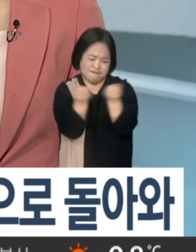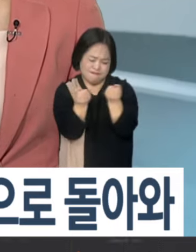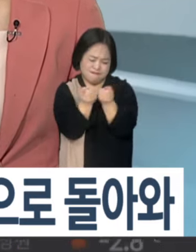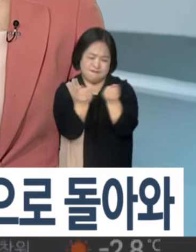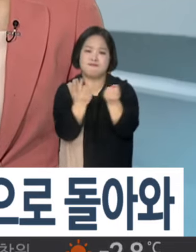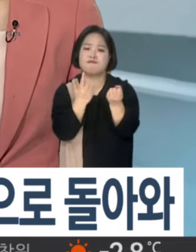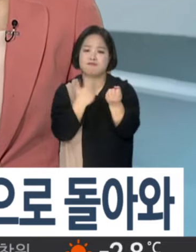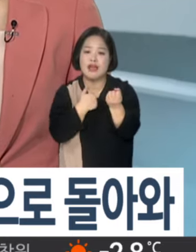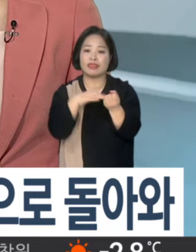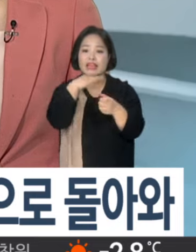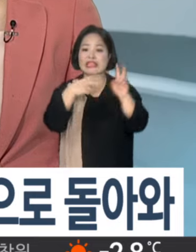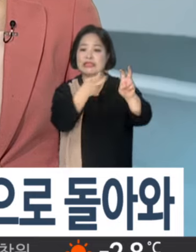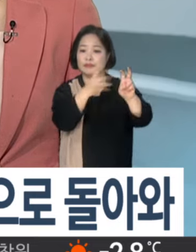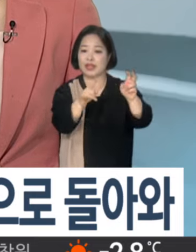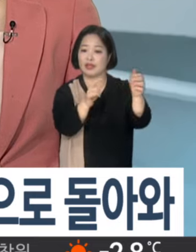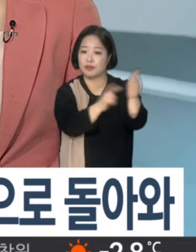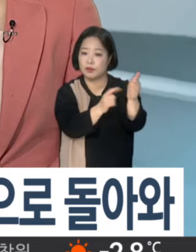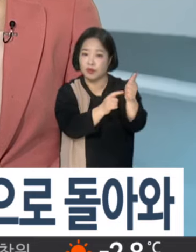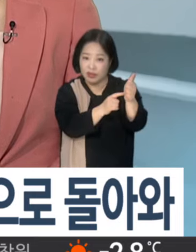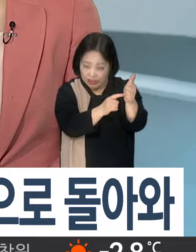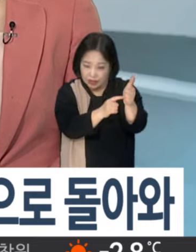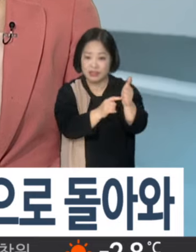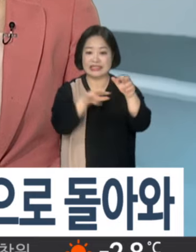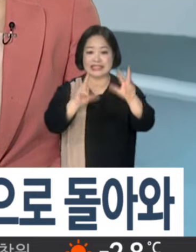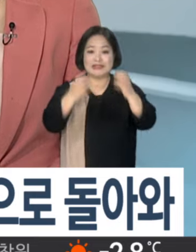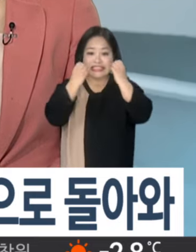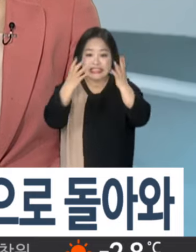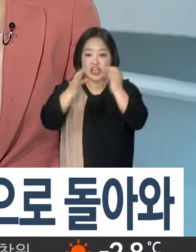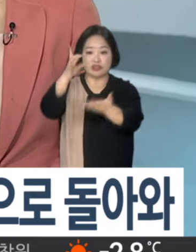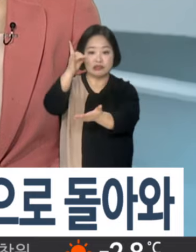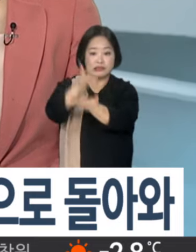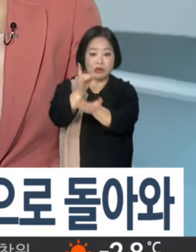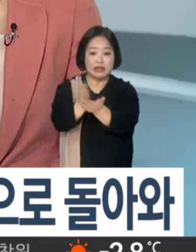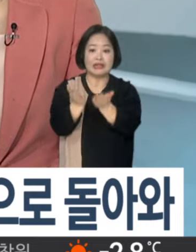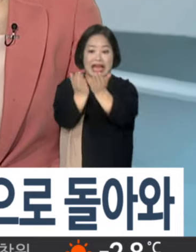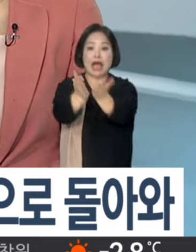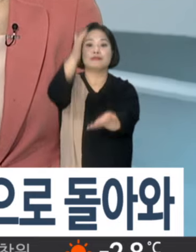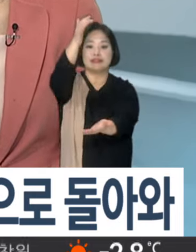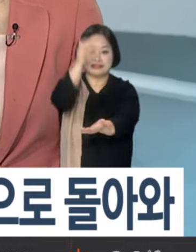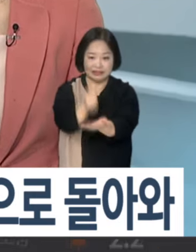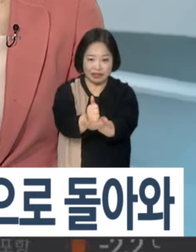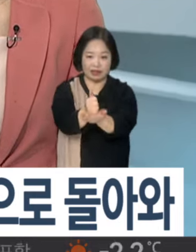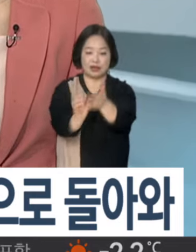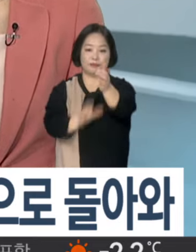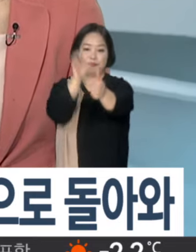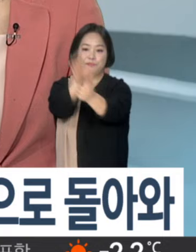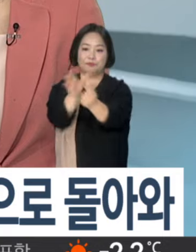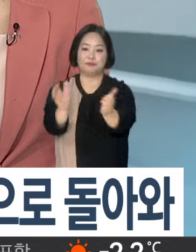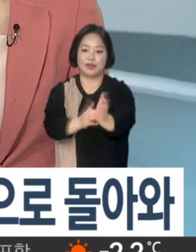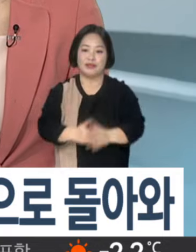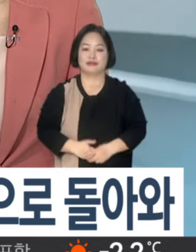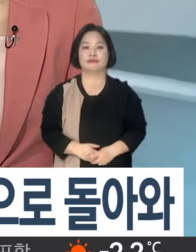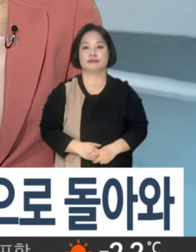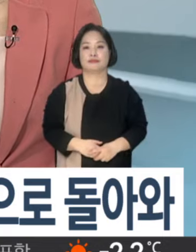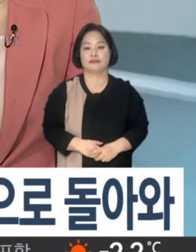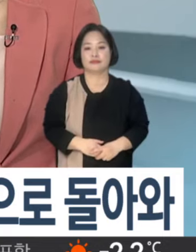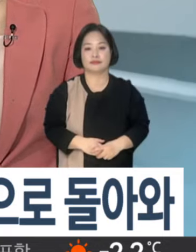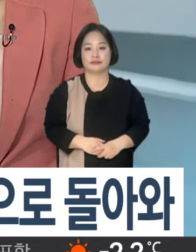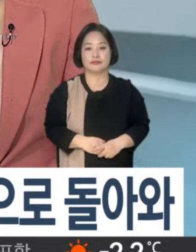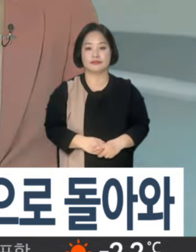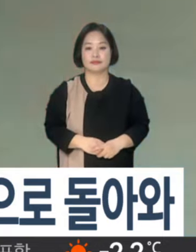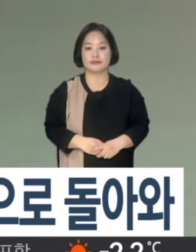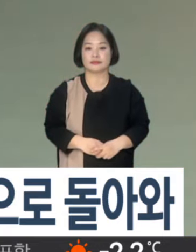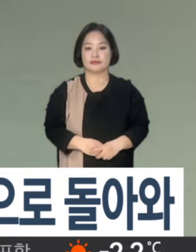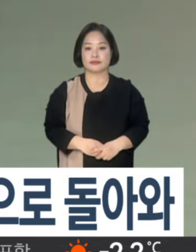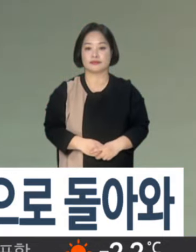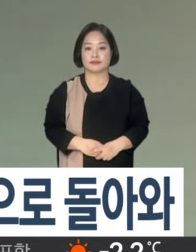20대 후반의 장교가 5천여일이 지나 신형 천안함의 함장으로 돌아왔습니다. 최지원 기자입니다.